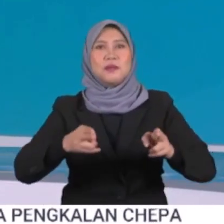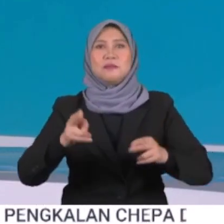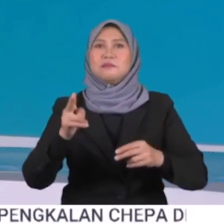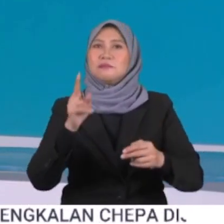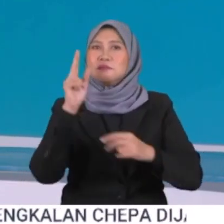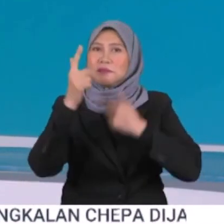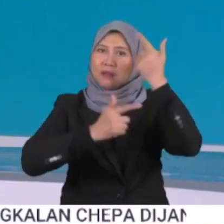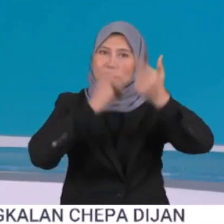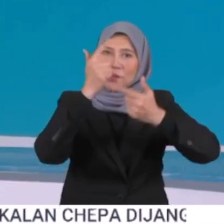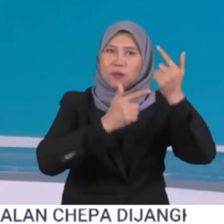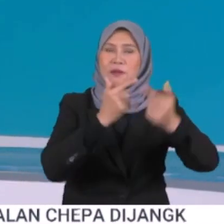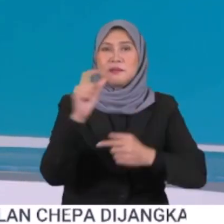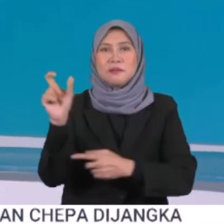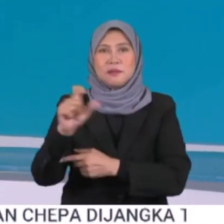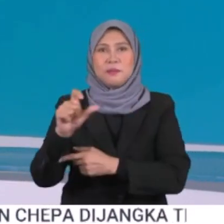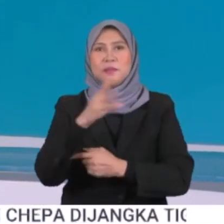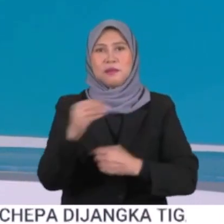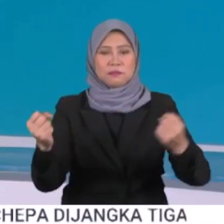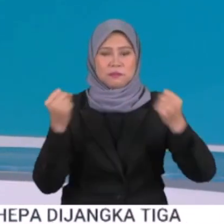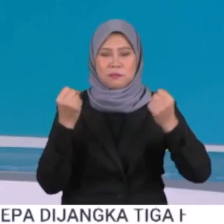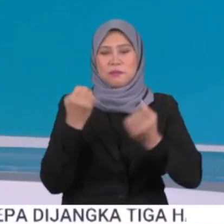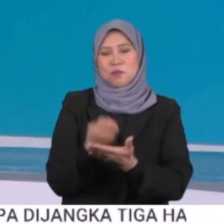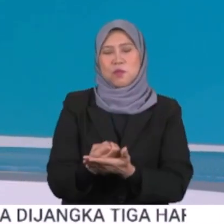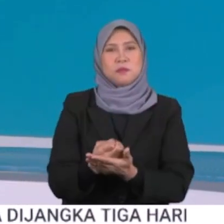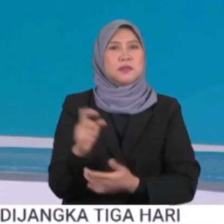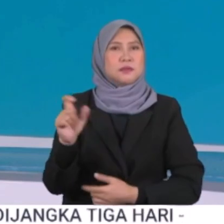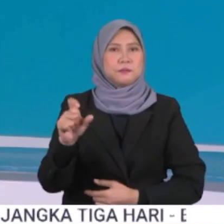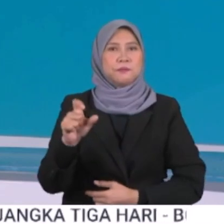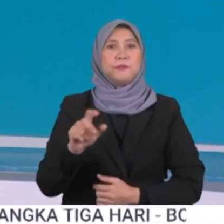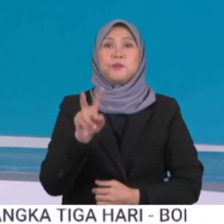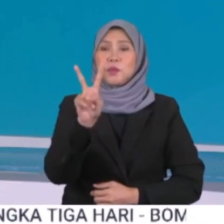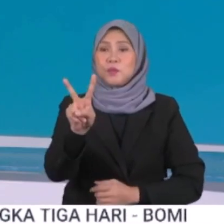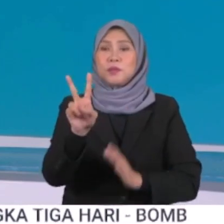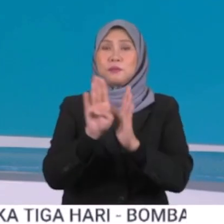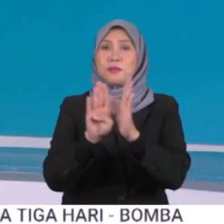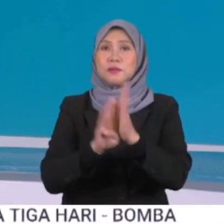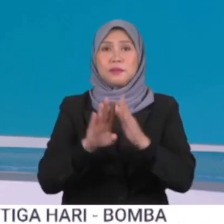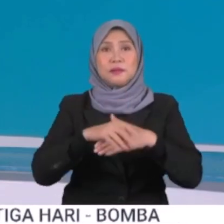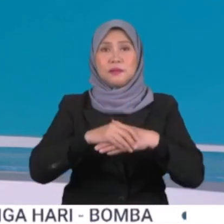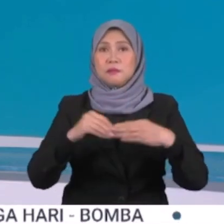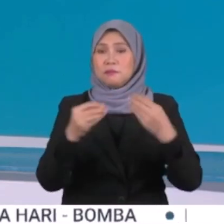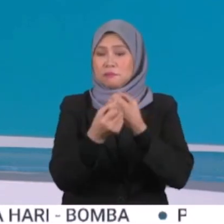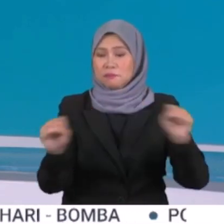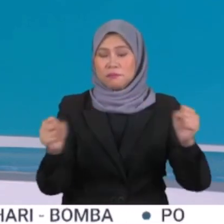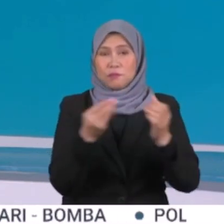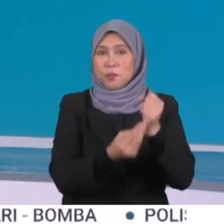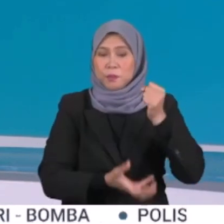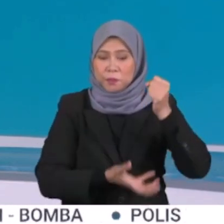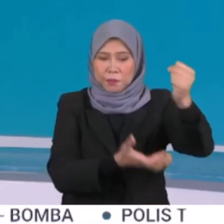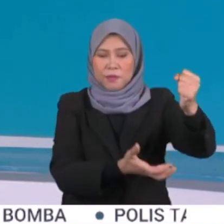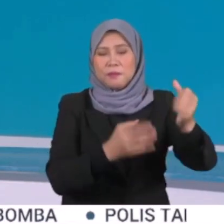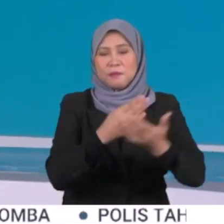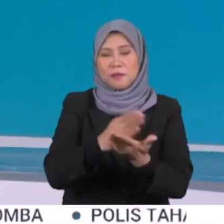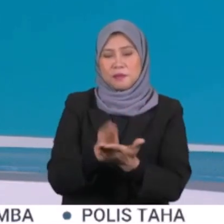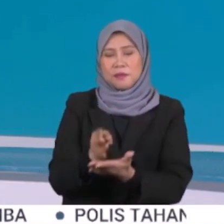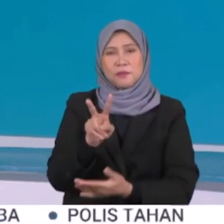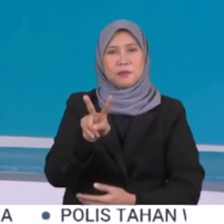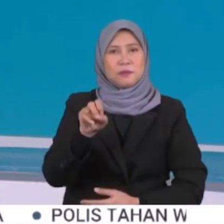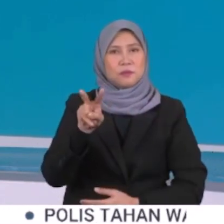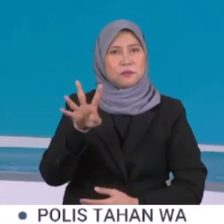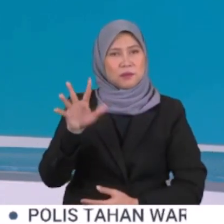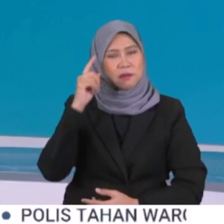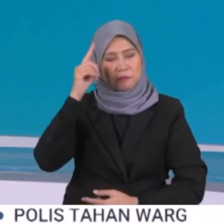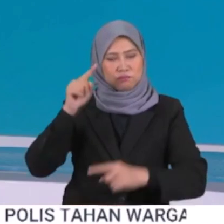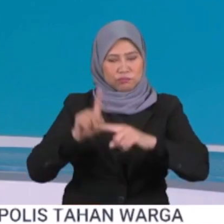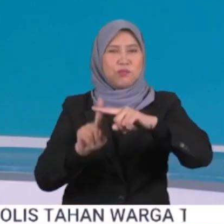Muslim serta pemantapan ekonomi ummah. RM2 bilion yang disediakan dalam belanjawan 2025 dijangka mampu memberi